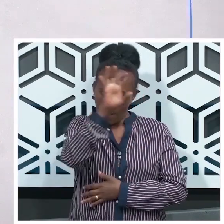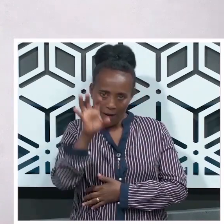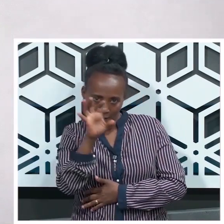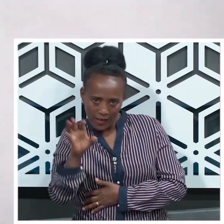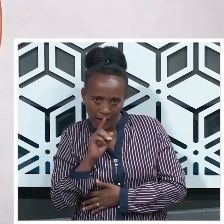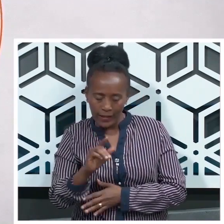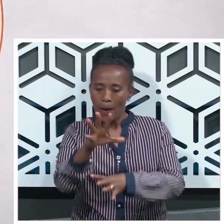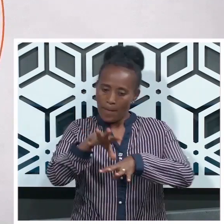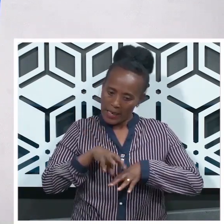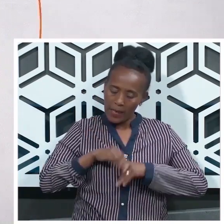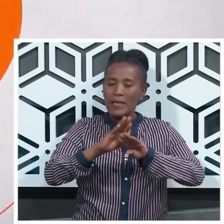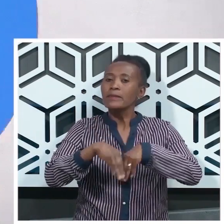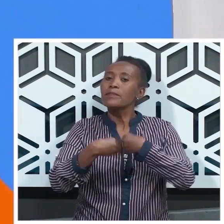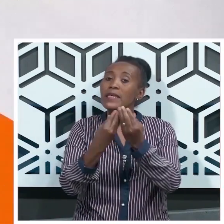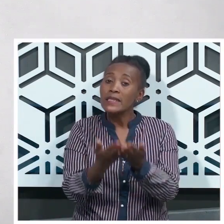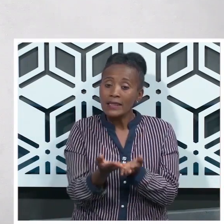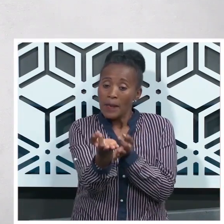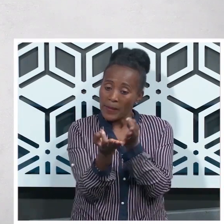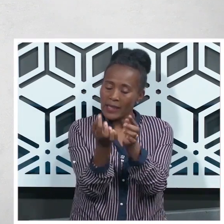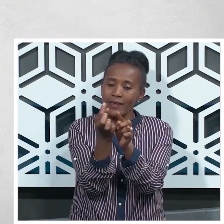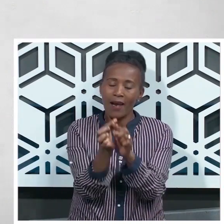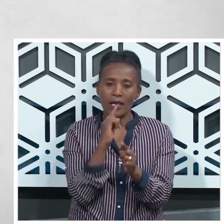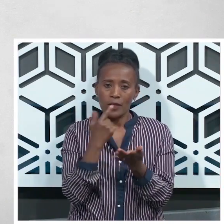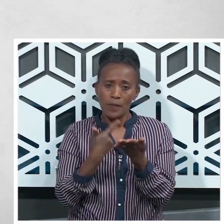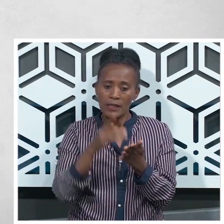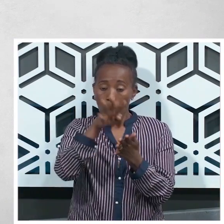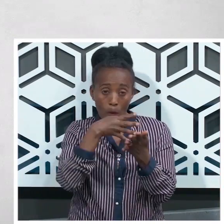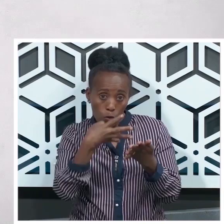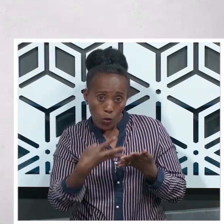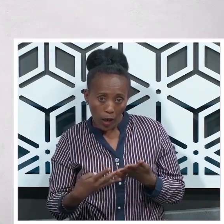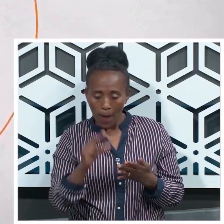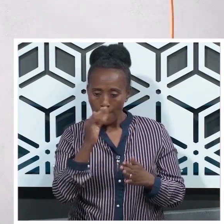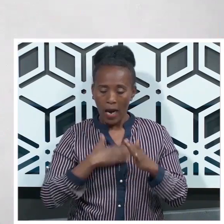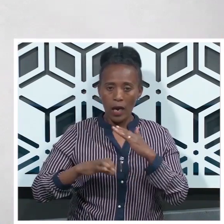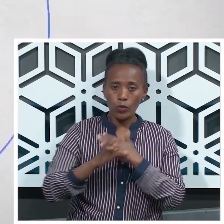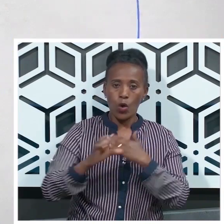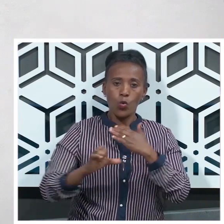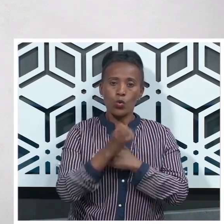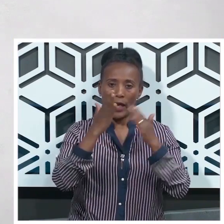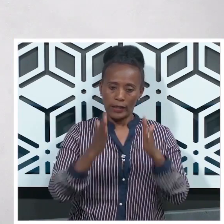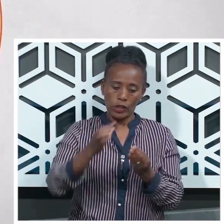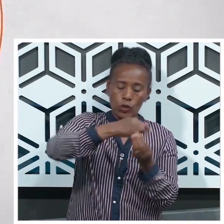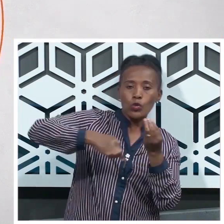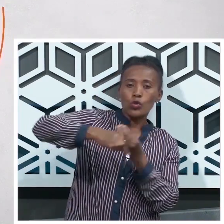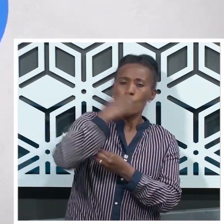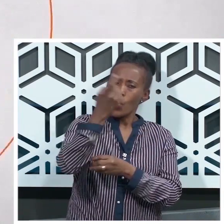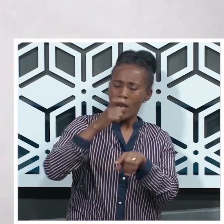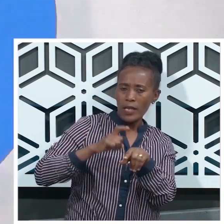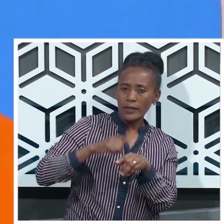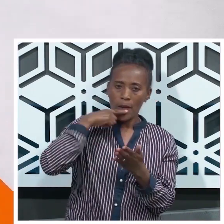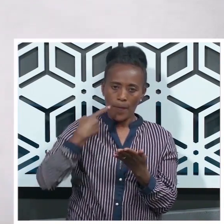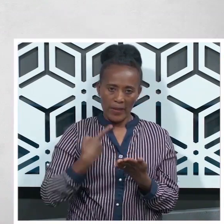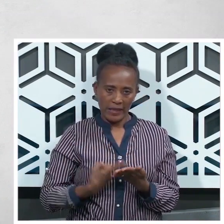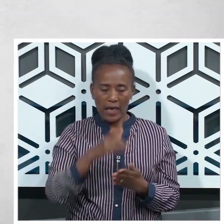ማፈላለግ መቀበልና መስጠትን የሚገልጽ ቃል ነው። በዚህ ፕሮግራምም በአካል ጉዳትና ጉዳተኝነት ዙሪያ ሁልጊዜ